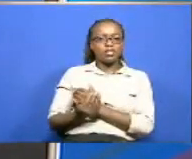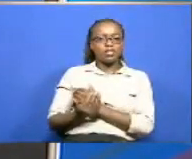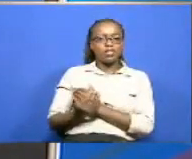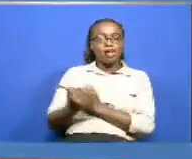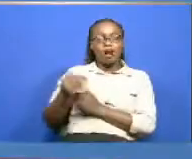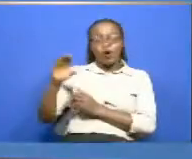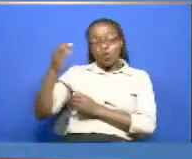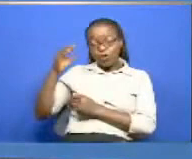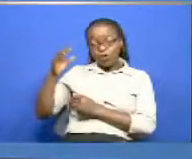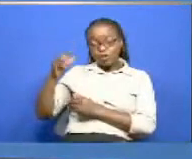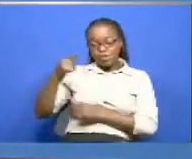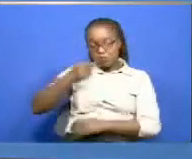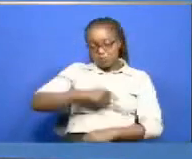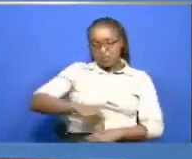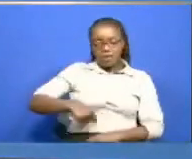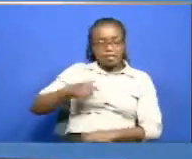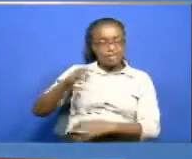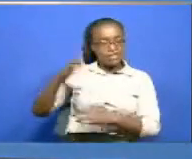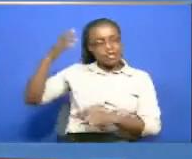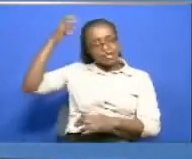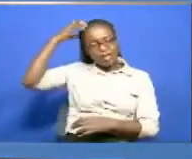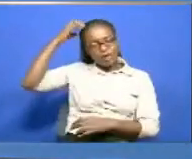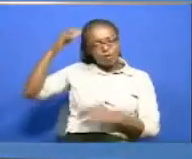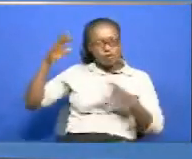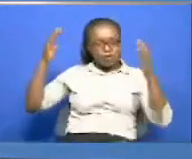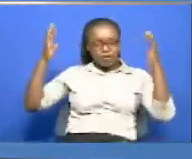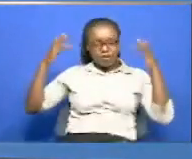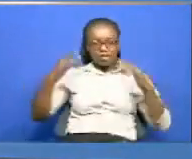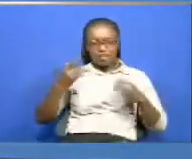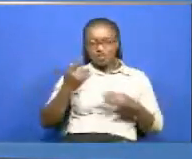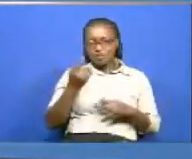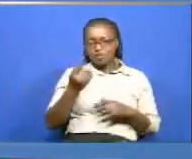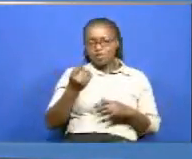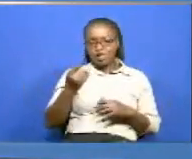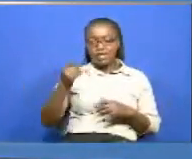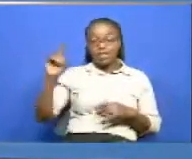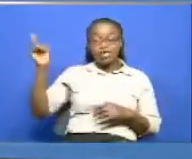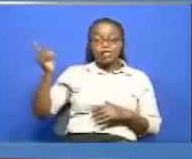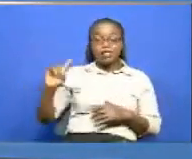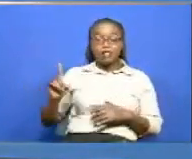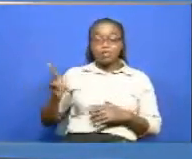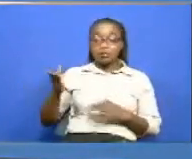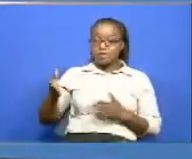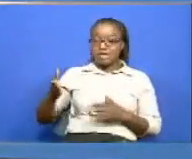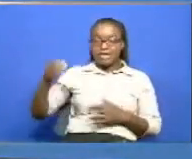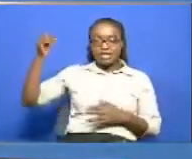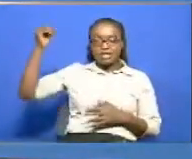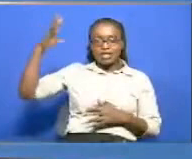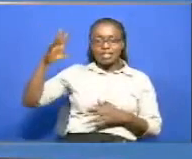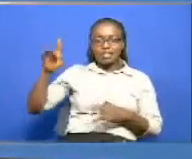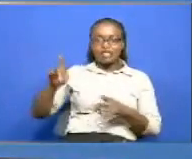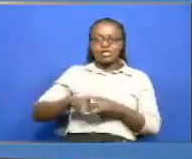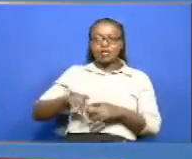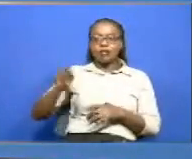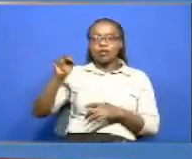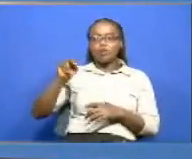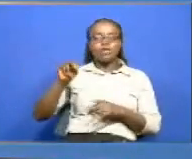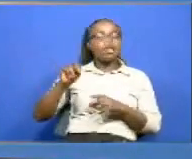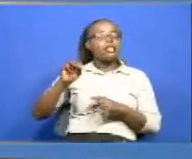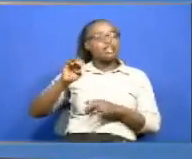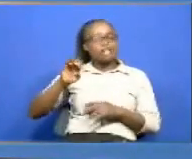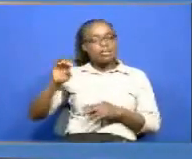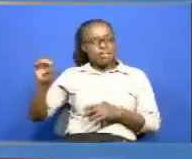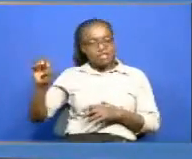na Lamu tutarajie manyunyu ya mvua. Hapa Nairobi kutakuwa na vipindi vya jua sawia na sehemu za kaskazini mashariki mwa nchi, sehemu za